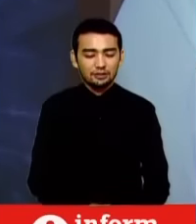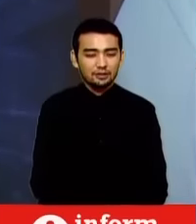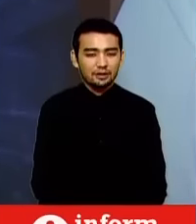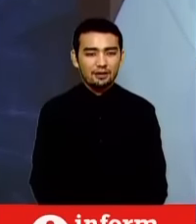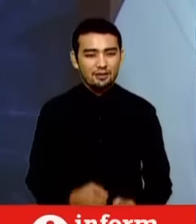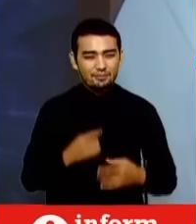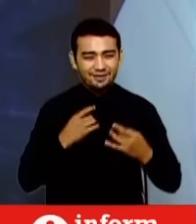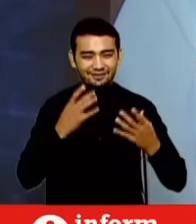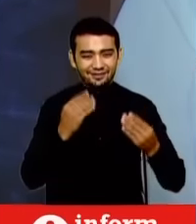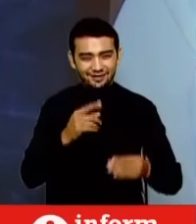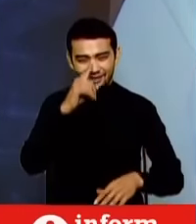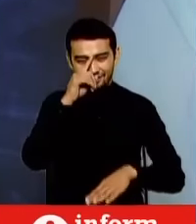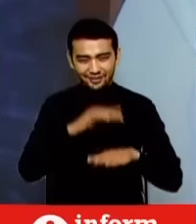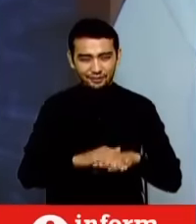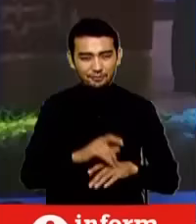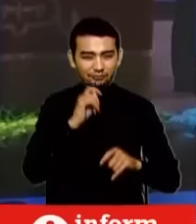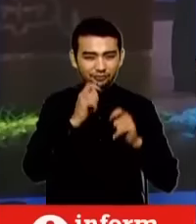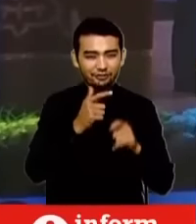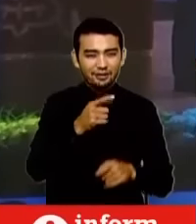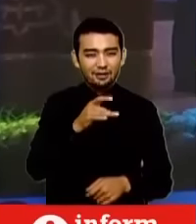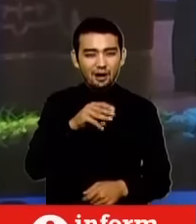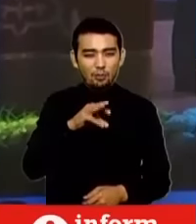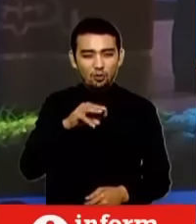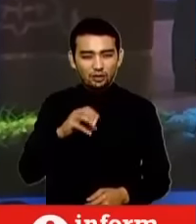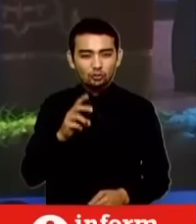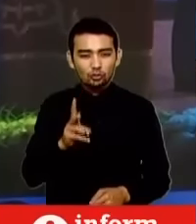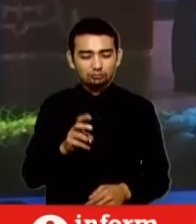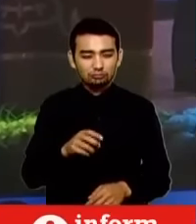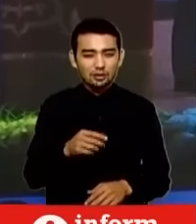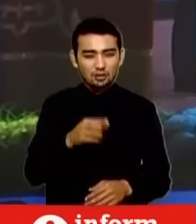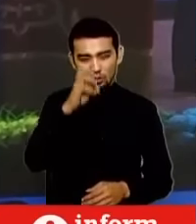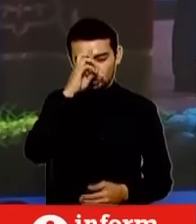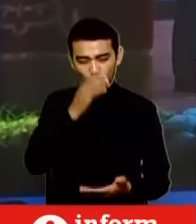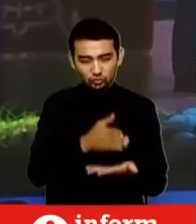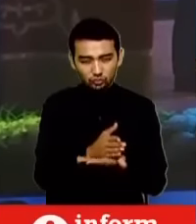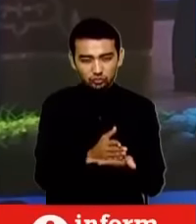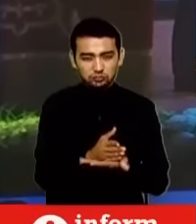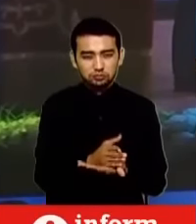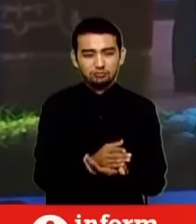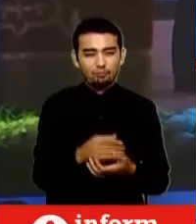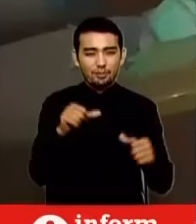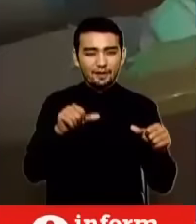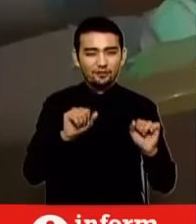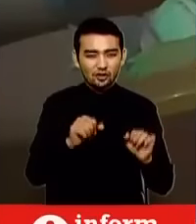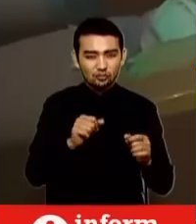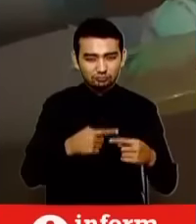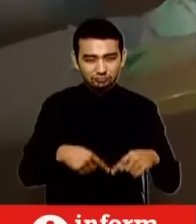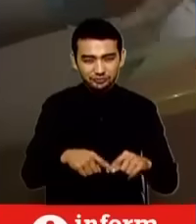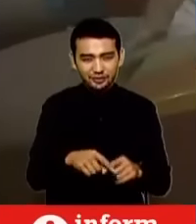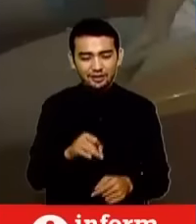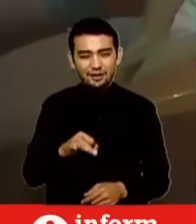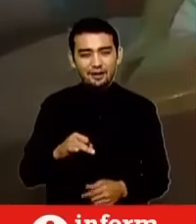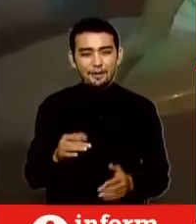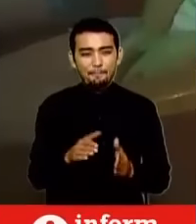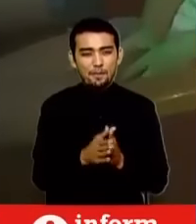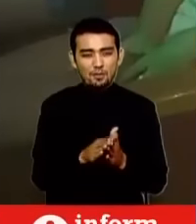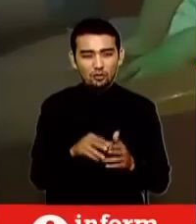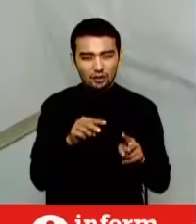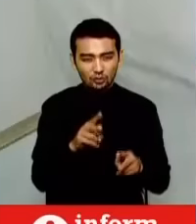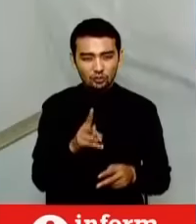празднования аким наградил грамотами за выдающиеся достижения госслужащих, сотрудников правоохранительных органов, библиотекарей и